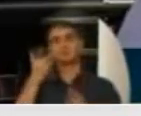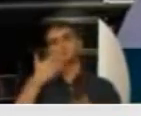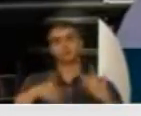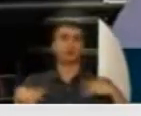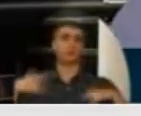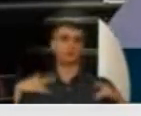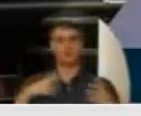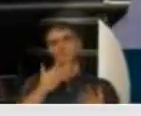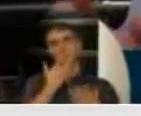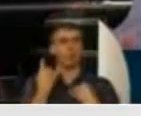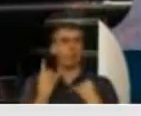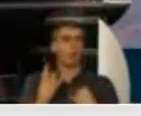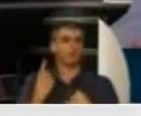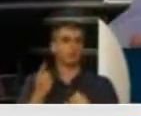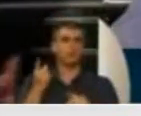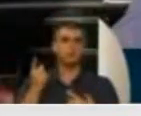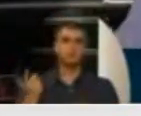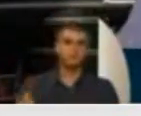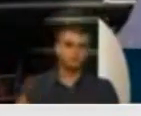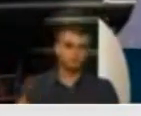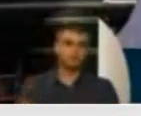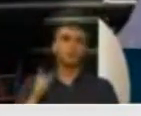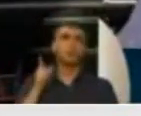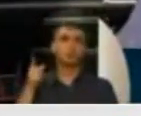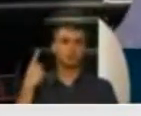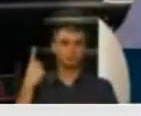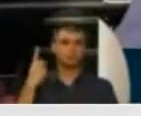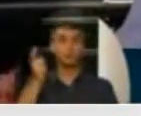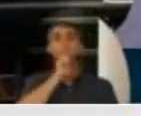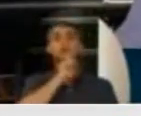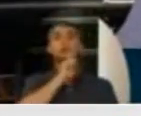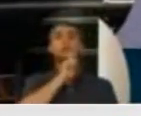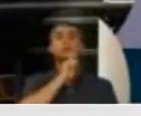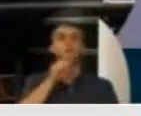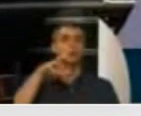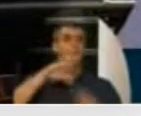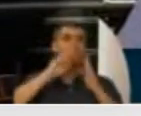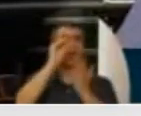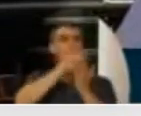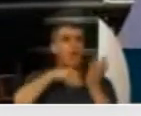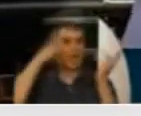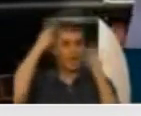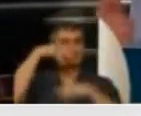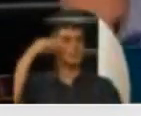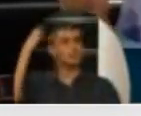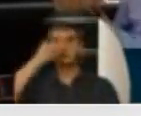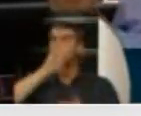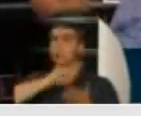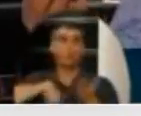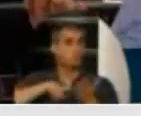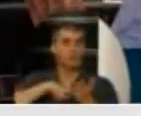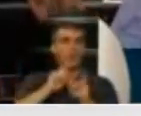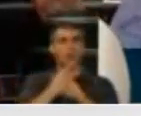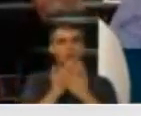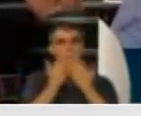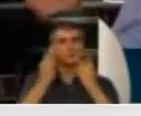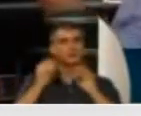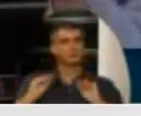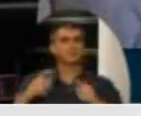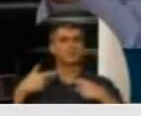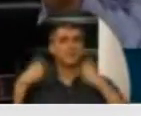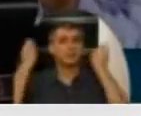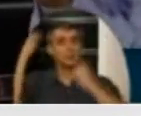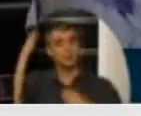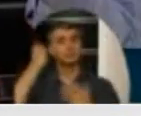ועם כל עדינותו הכביכולית, הוא יורשם. האמנה הפלסטינית מעולם לא בוטלה, היא כרגע רק מחודדת בחינוך הפלסטיני,